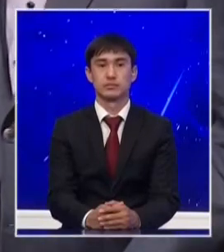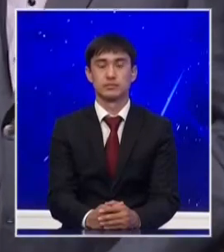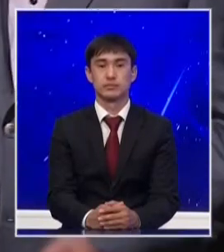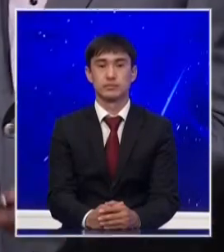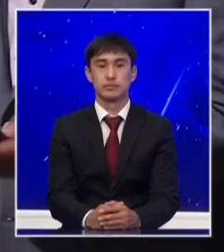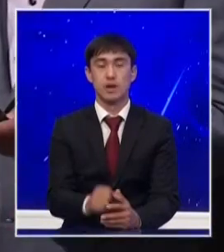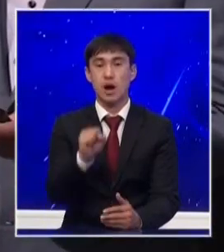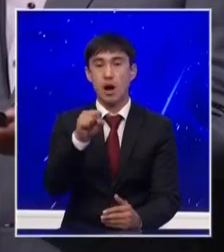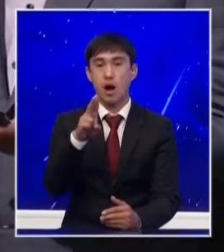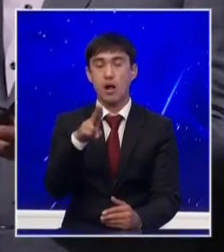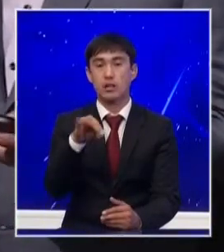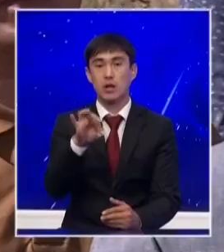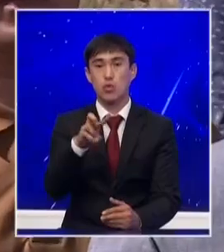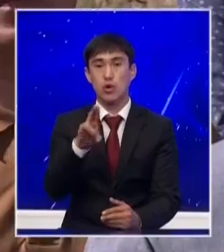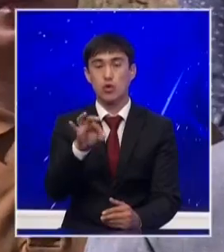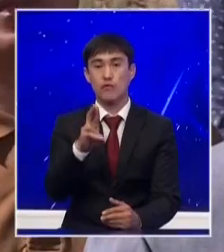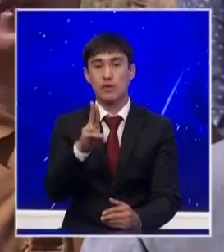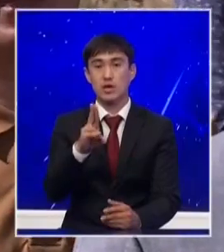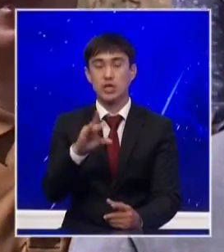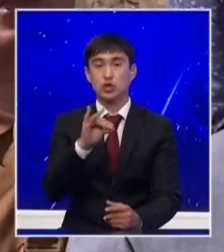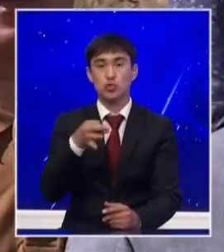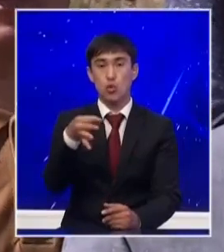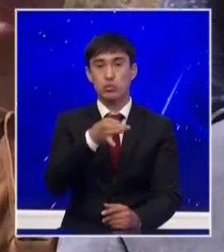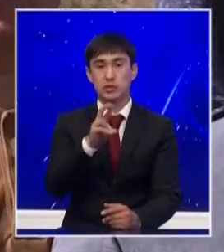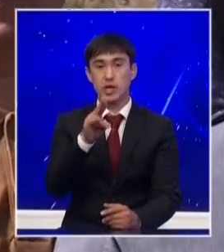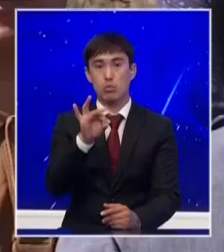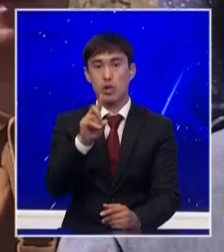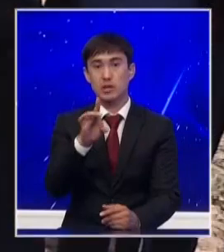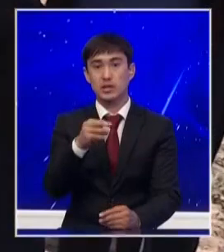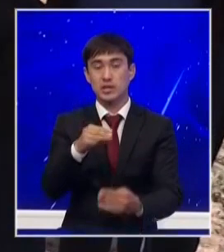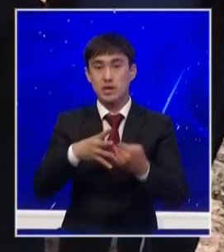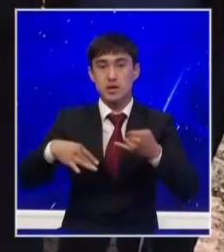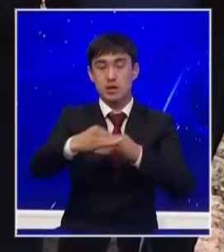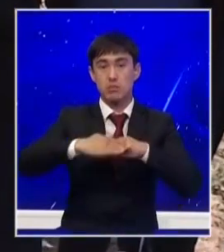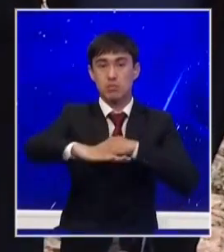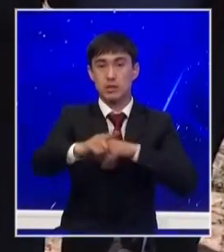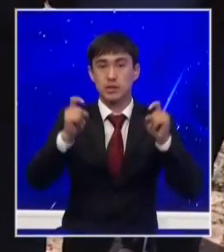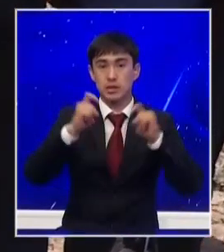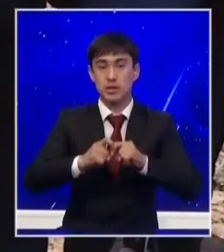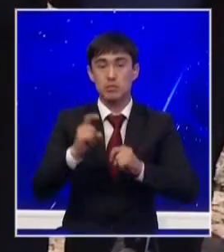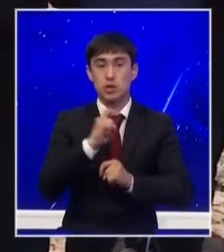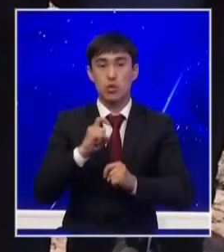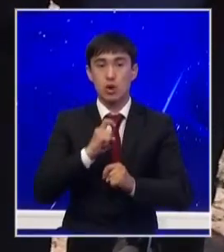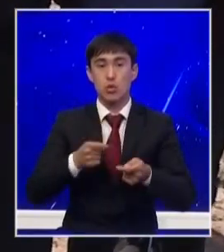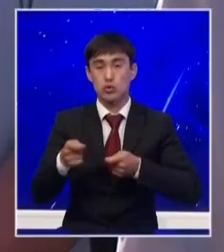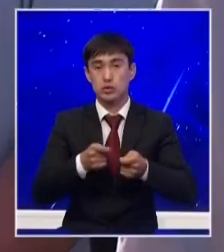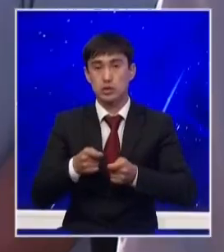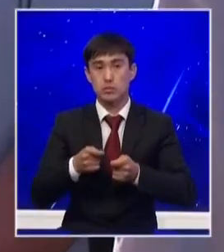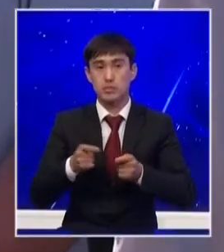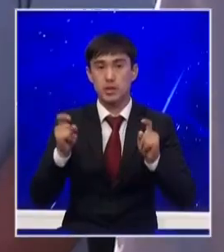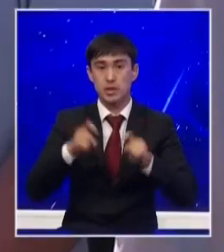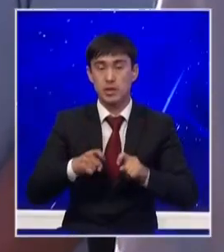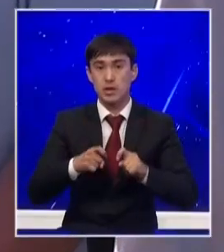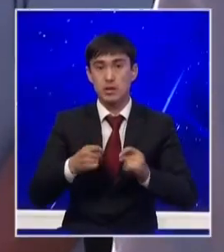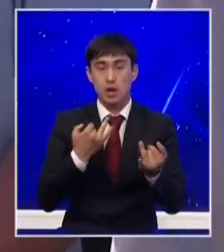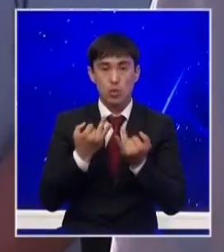Алтай Көлгінов Жетісу өңіріндегі іссапарын Кербұлақ ауданына қарасты егін басынан бастады. Мұнда осы өңірдің шаруа қожалықтарының жетекшілерінің дені келген.